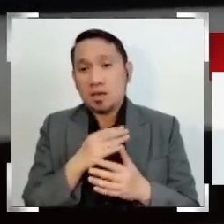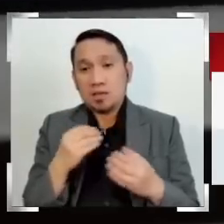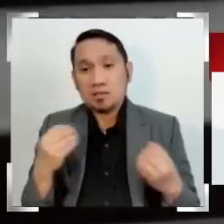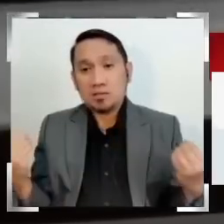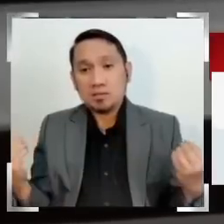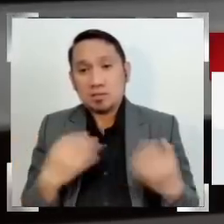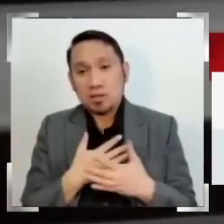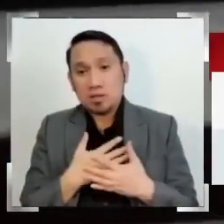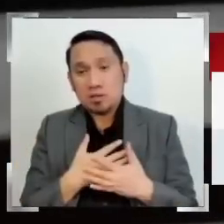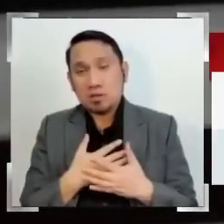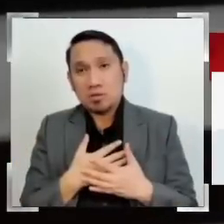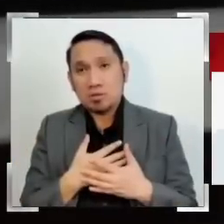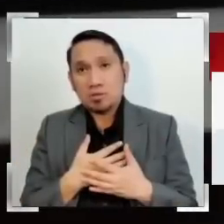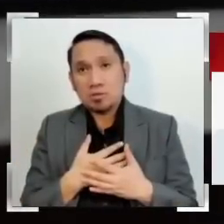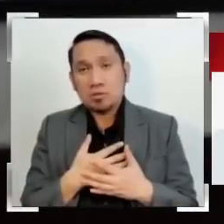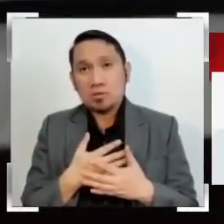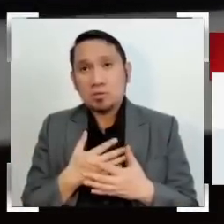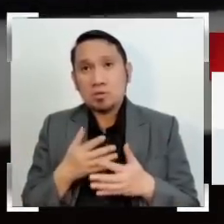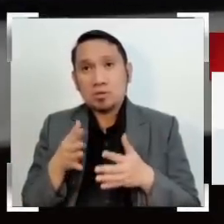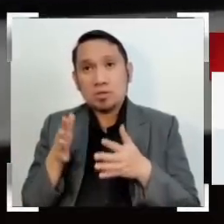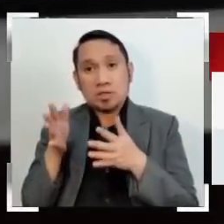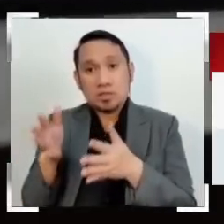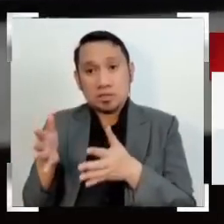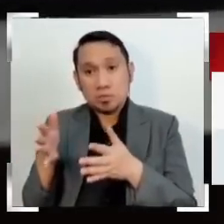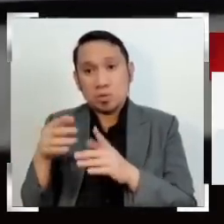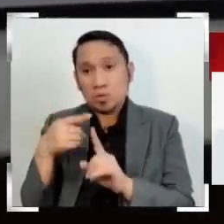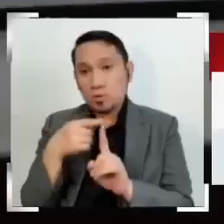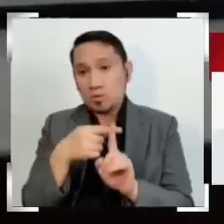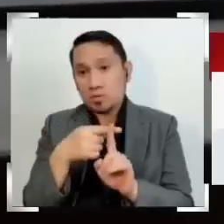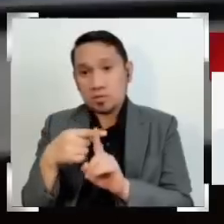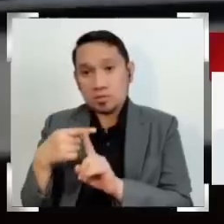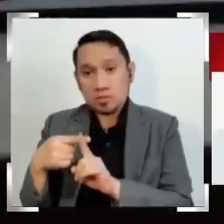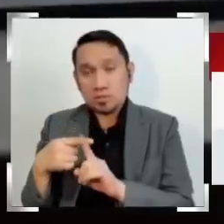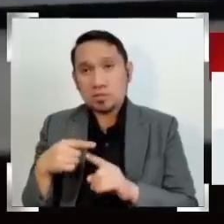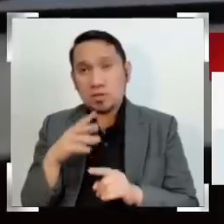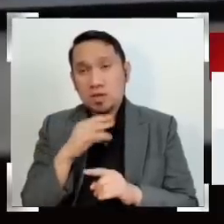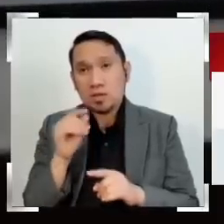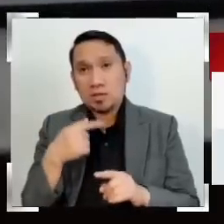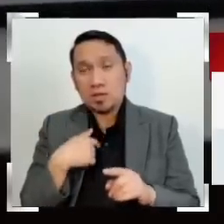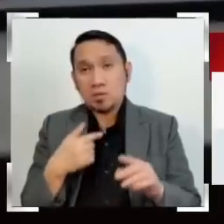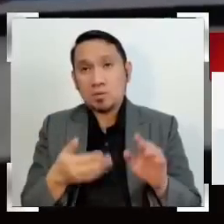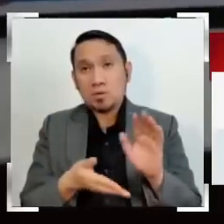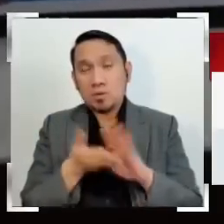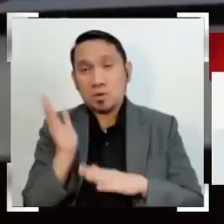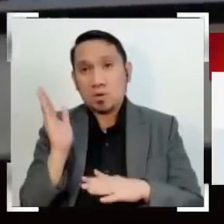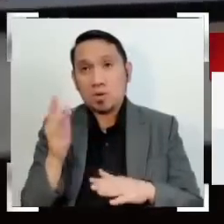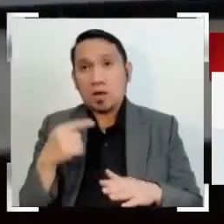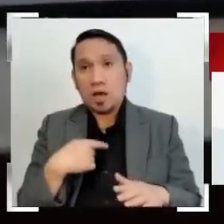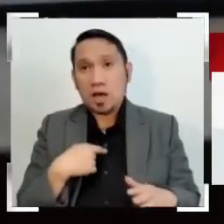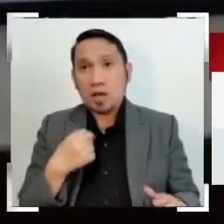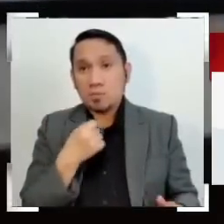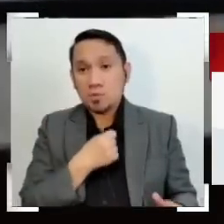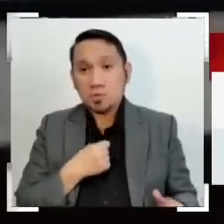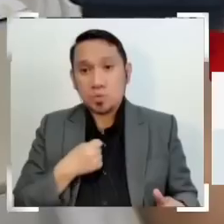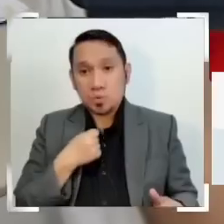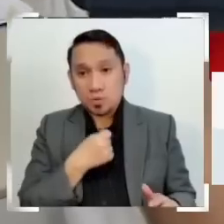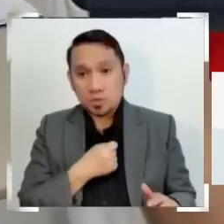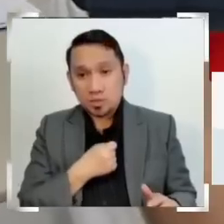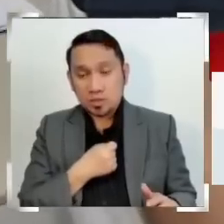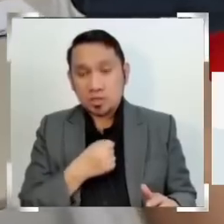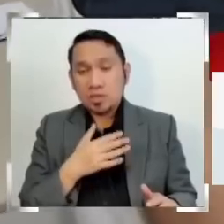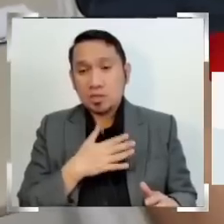sa loob ng sementeryo at umalis na po ako. Humingi po ako ng tawad sa kasalanan na gawa